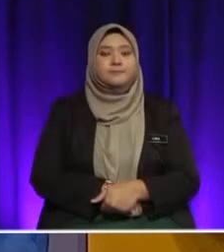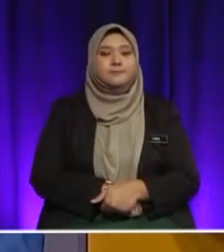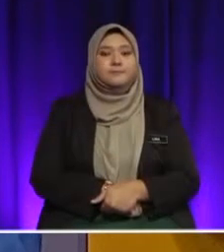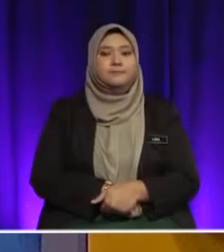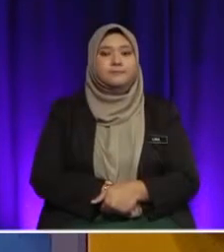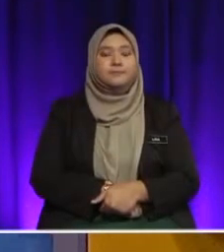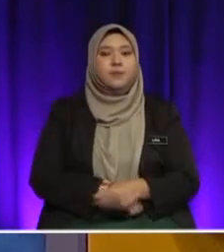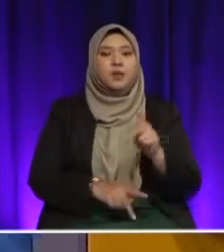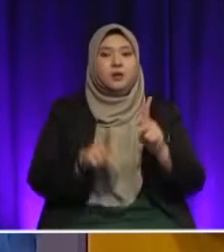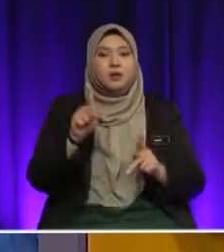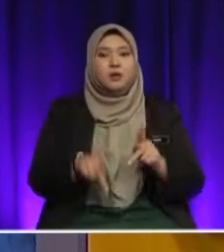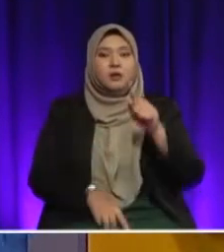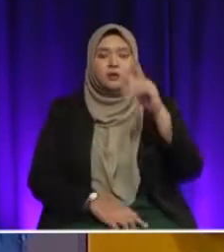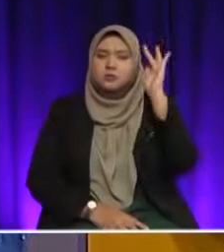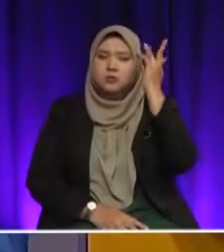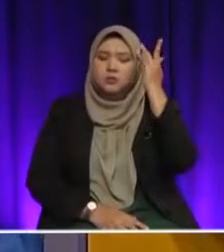asalkan